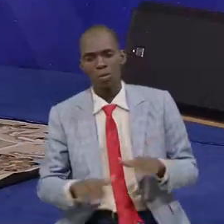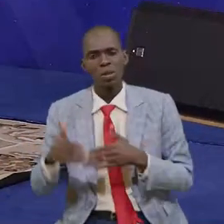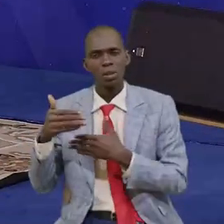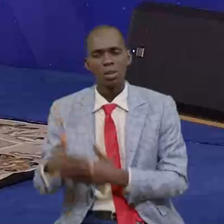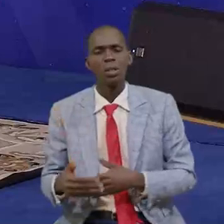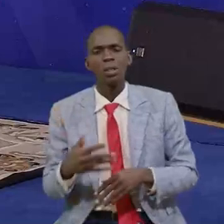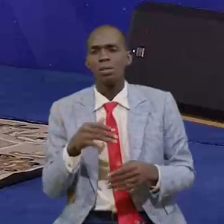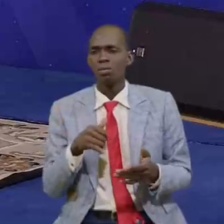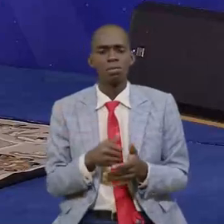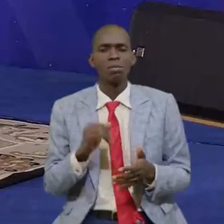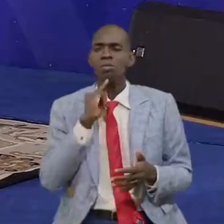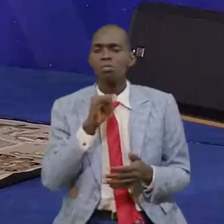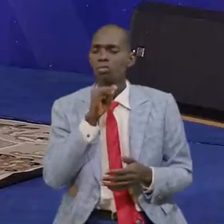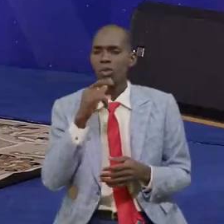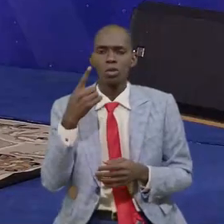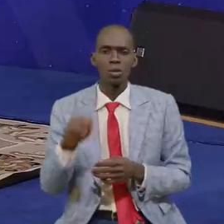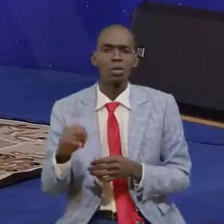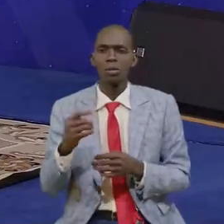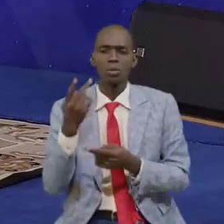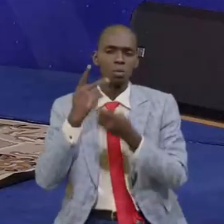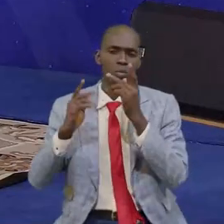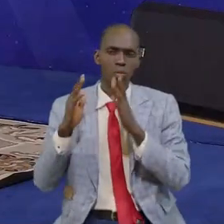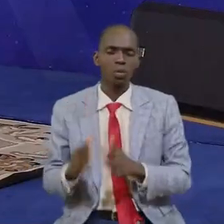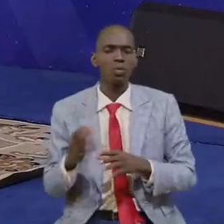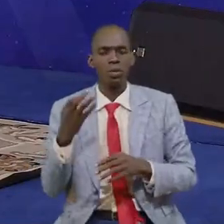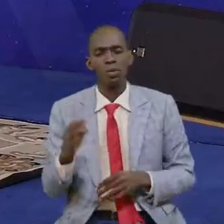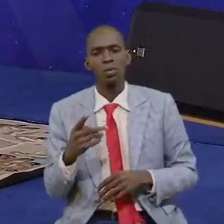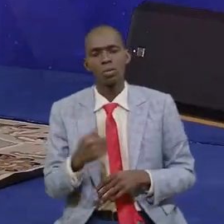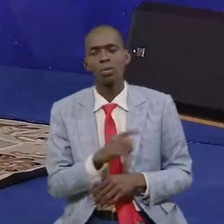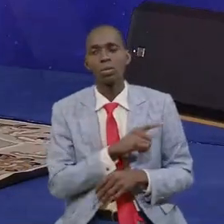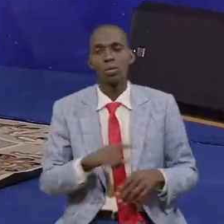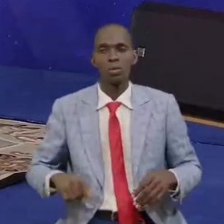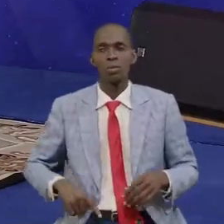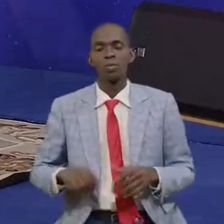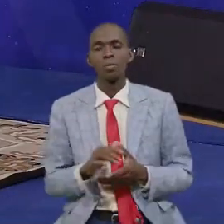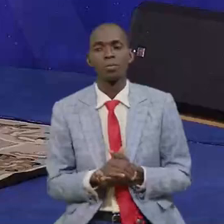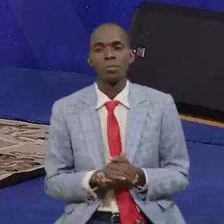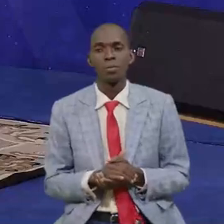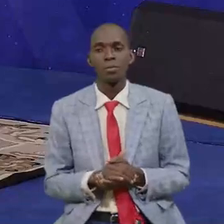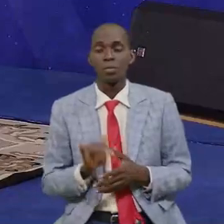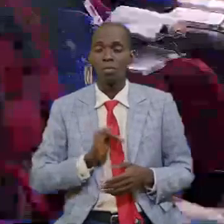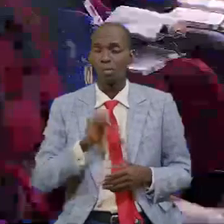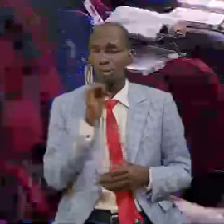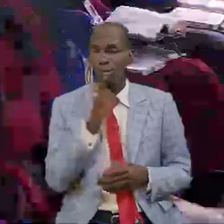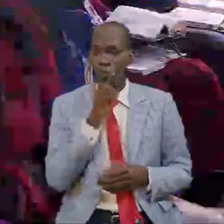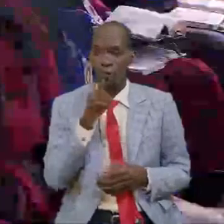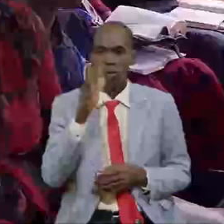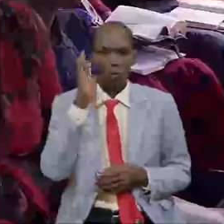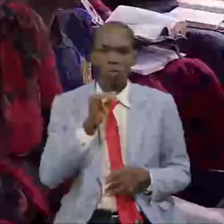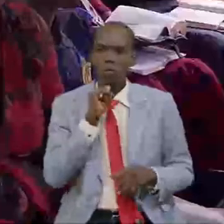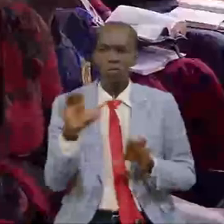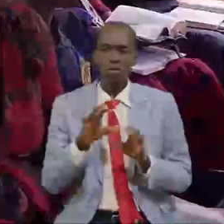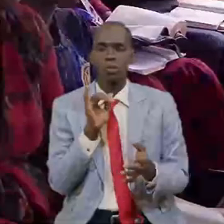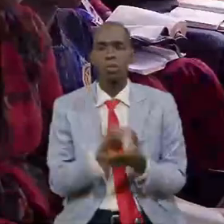dans l'ancienne alliance, les prophètes ne faisaient pas ça. Laver une femme au bord du fleuve, je suis sûr que vous n'allez pas faire une chose